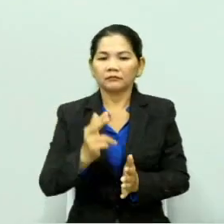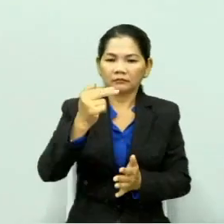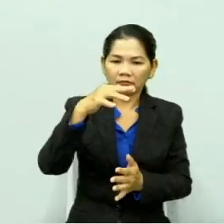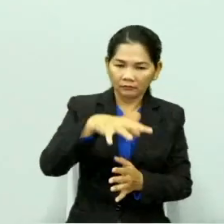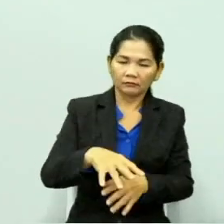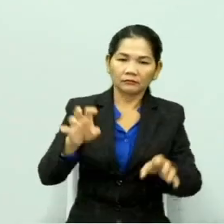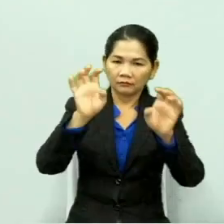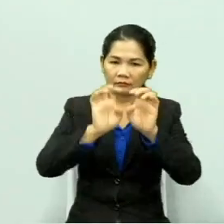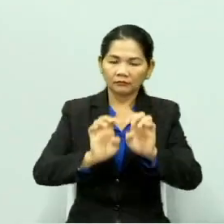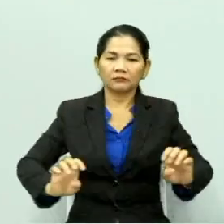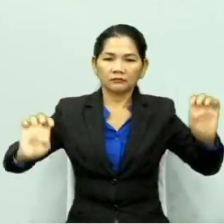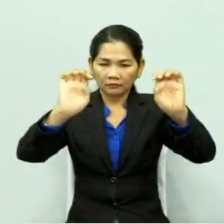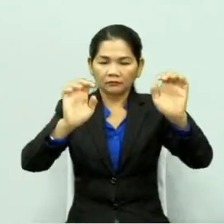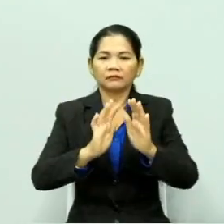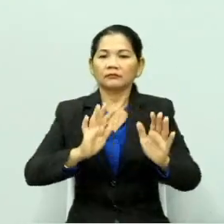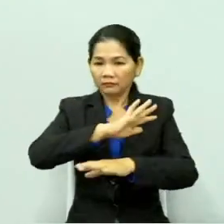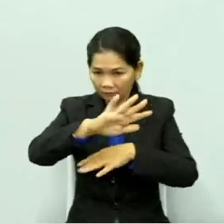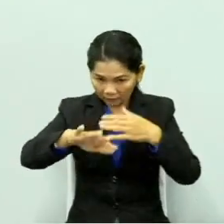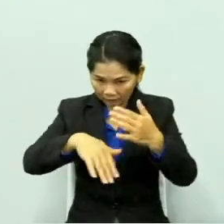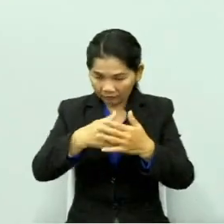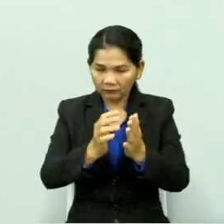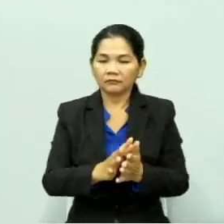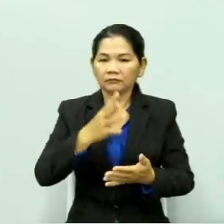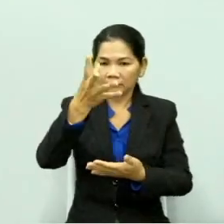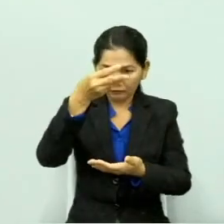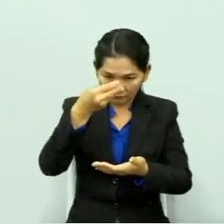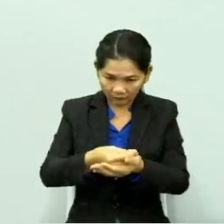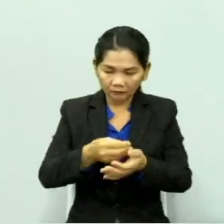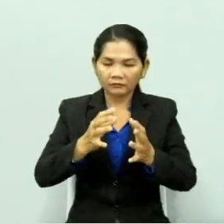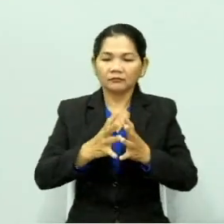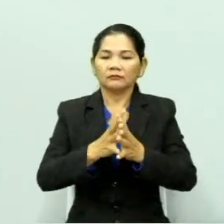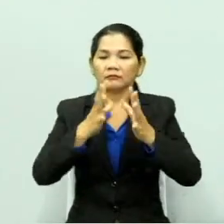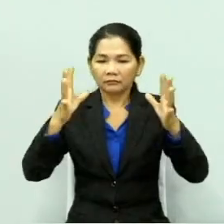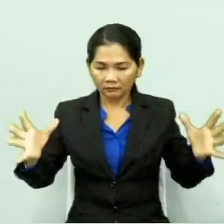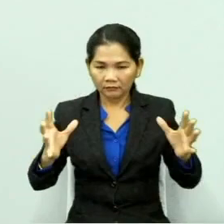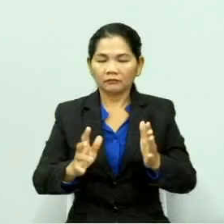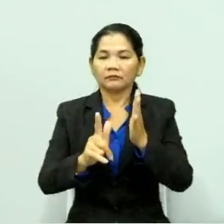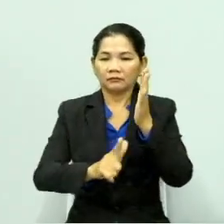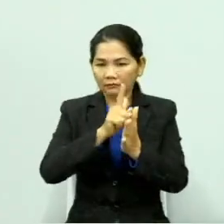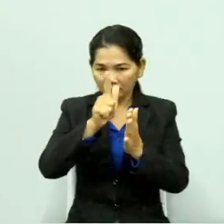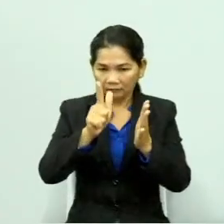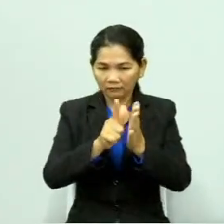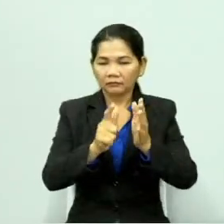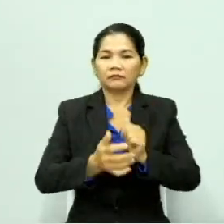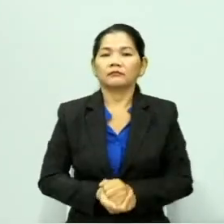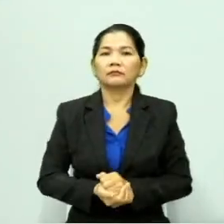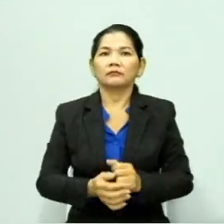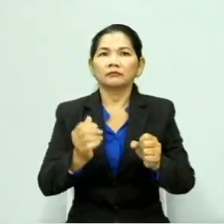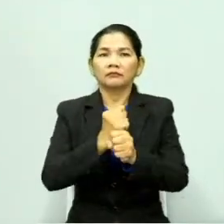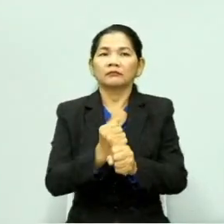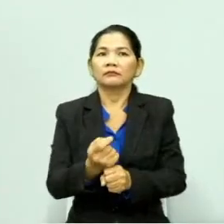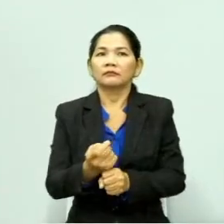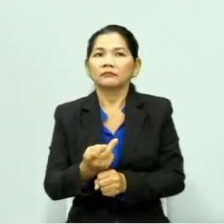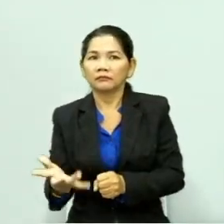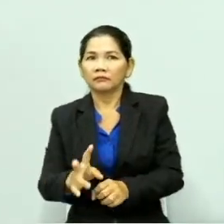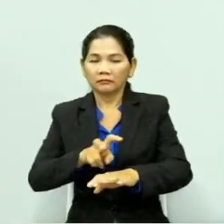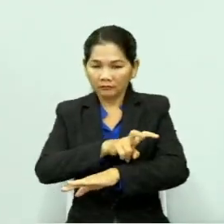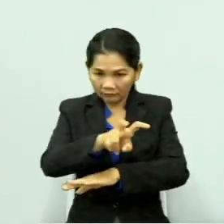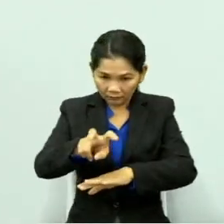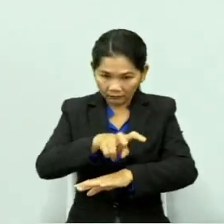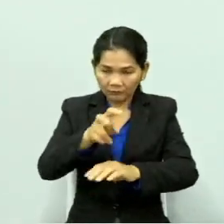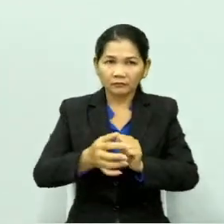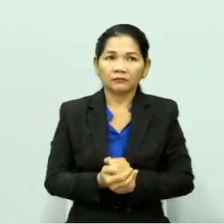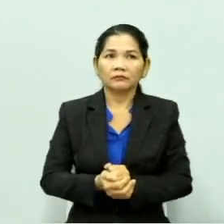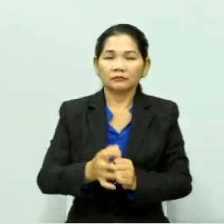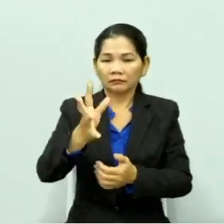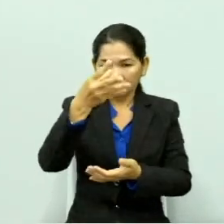sẽ cho thòm chia chà thằng ăn nó cứ cái hai tha sầm bạt nó có nữa chà cứ sầm bạt ở bà chia chà trong những tôi thua đồng đại tết làm bay thai để xa chà